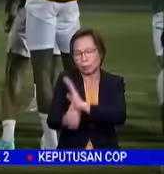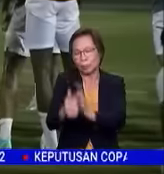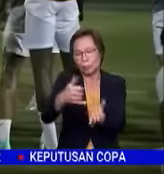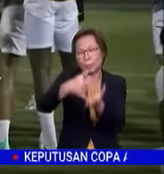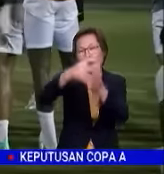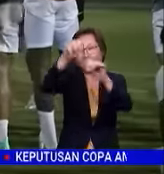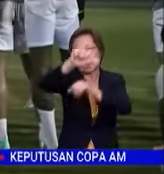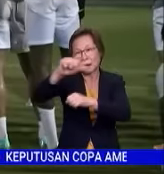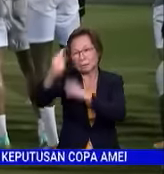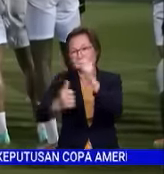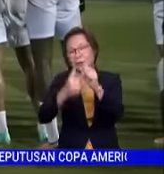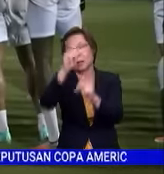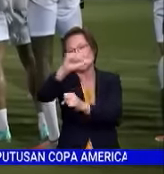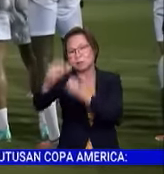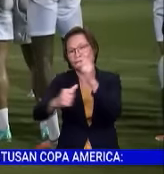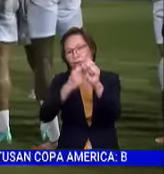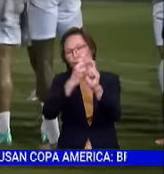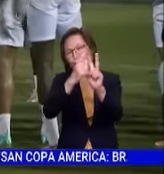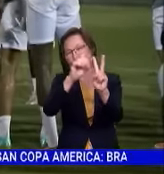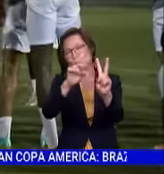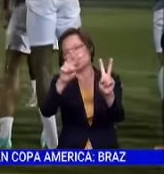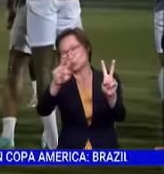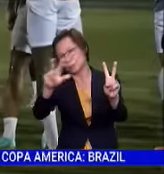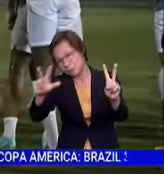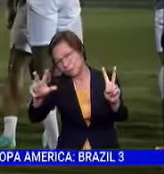Piala Asia 2023.